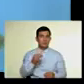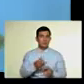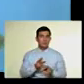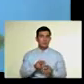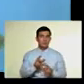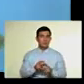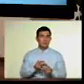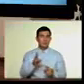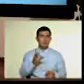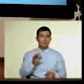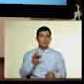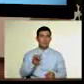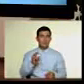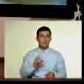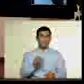noruda boyliklardir.